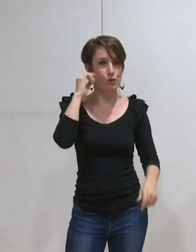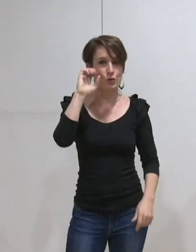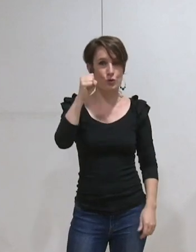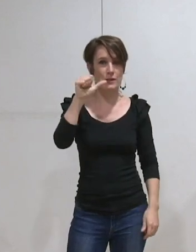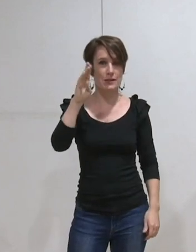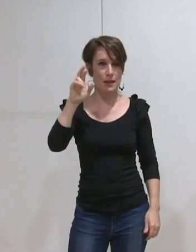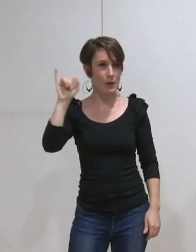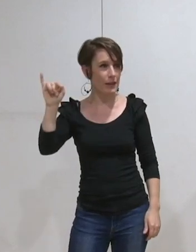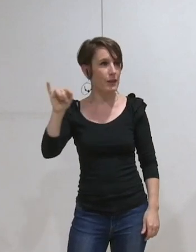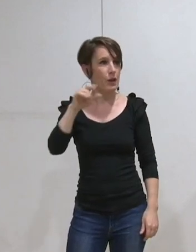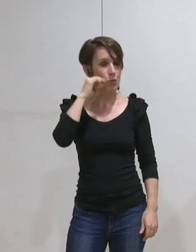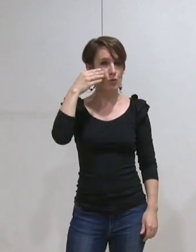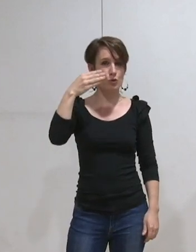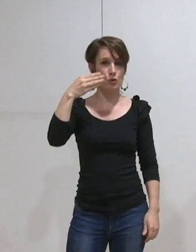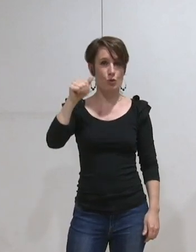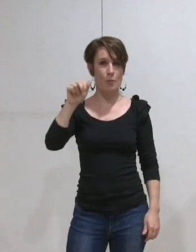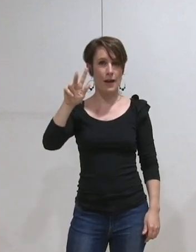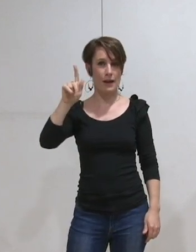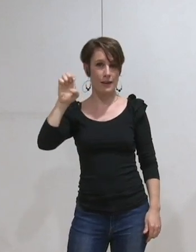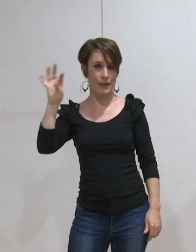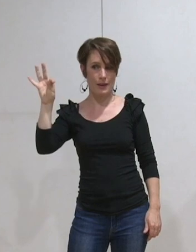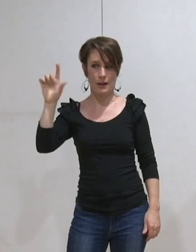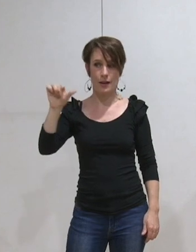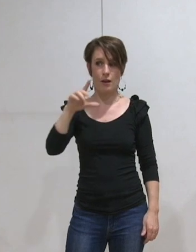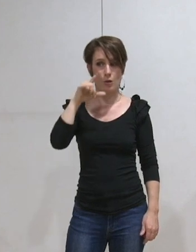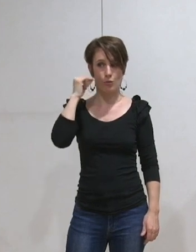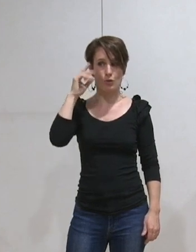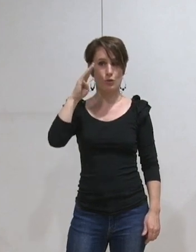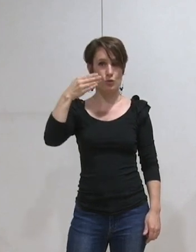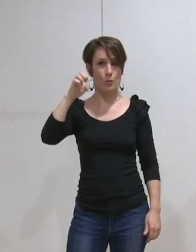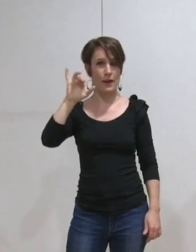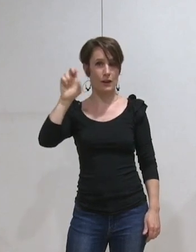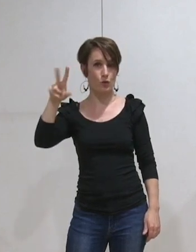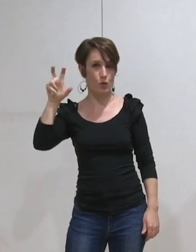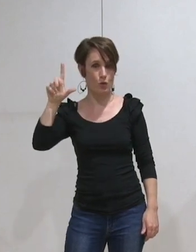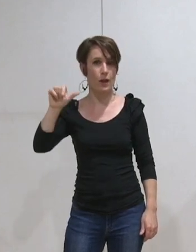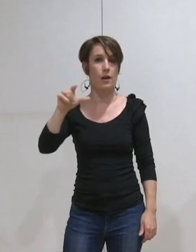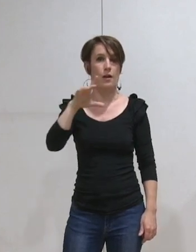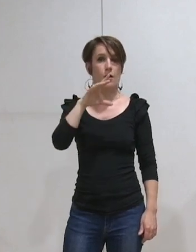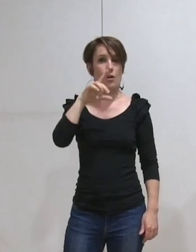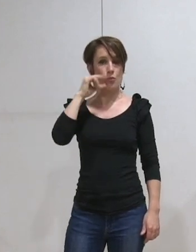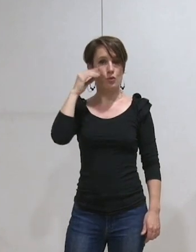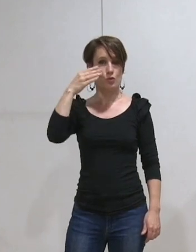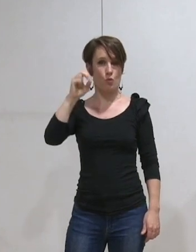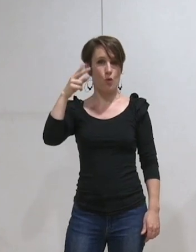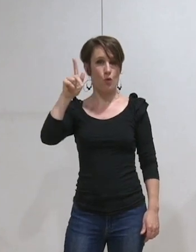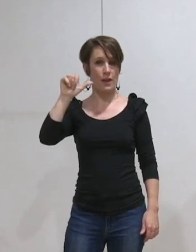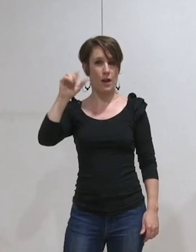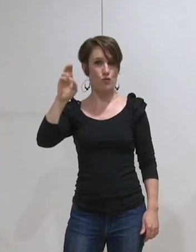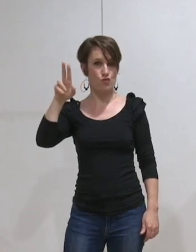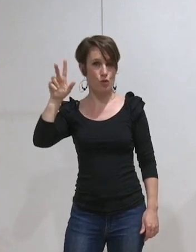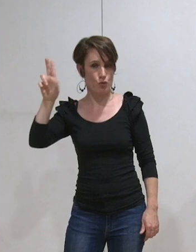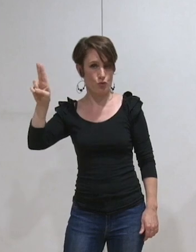Marg Raphaël pierre man Anne Sophie Richard